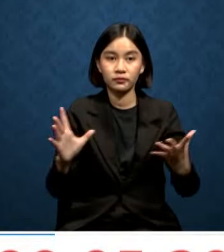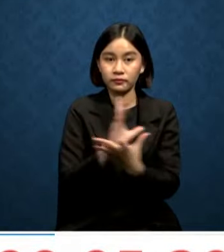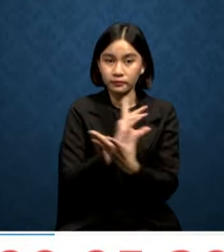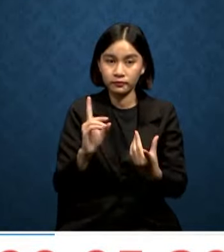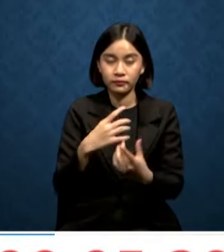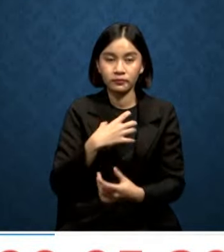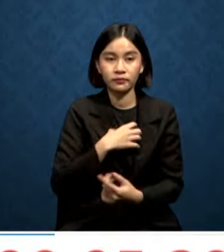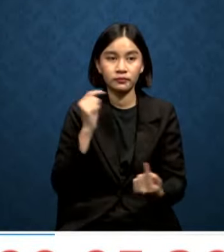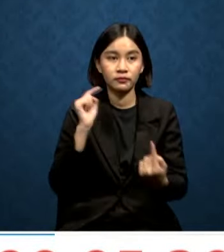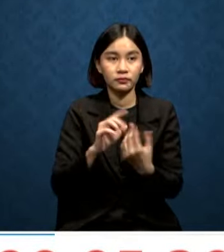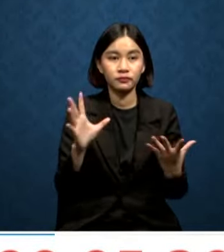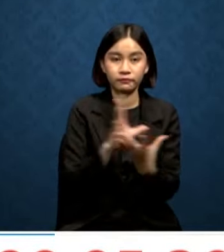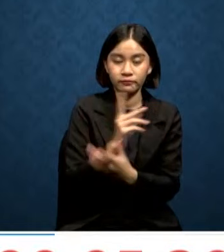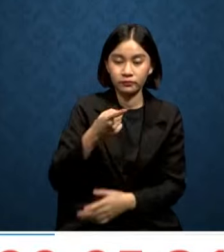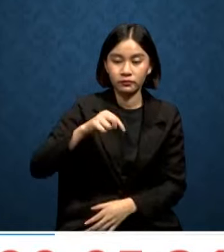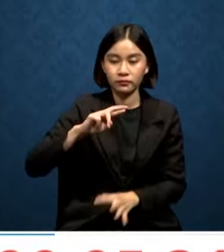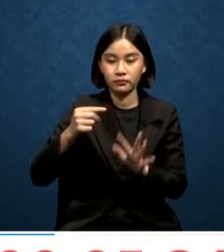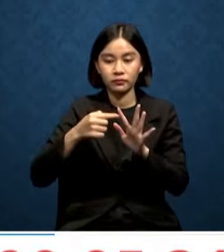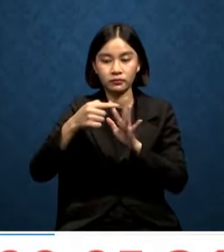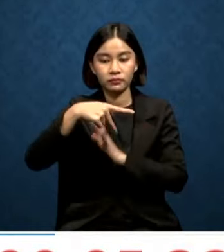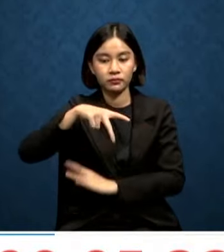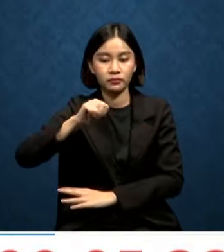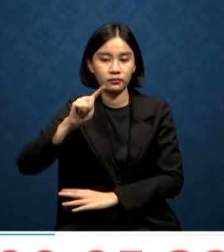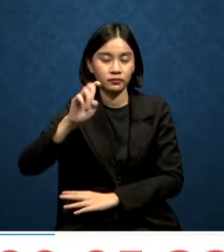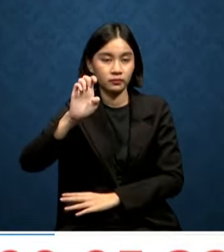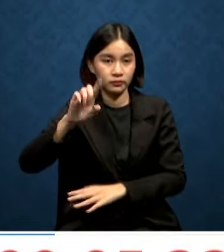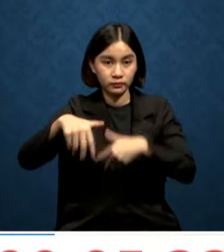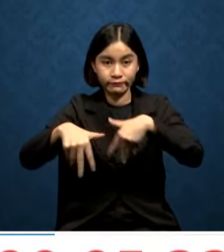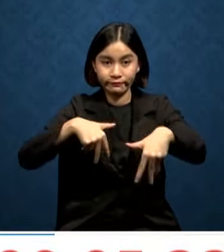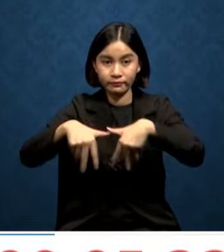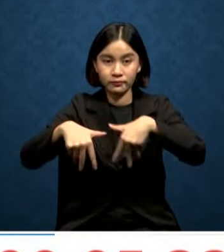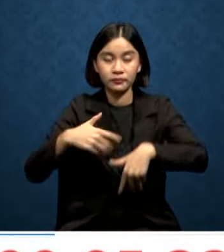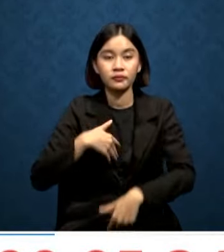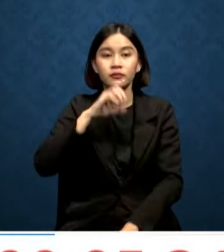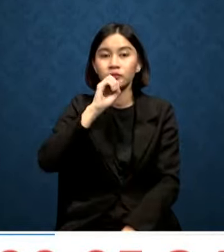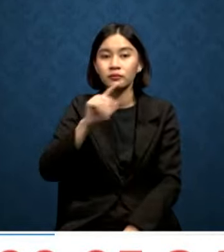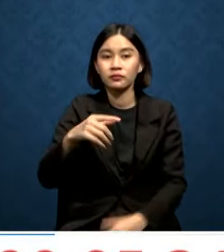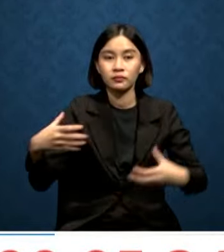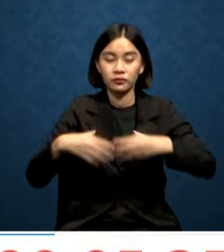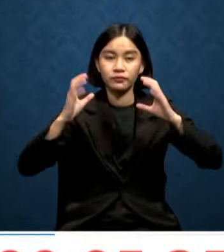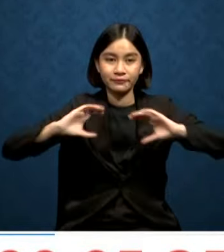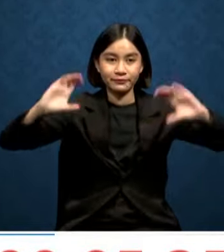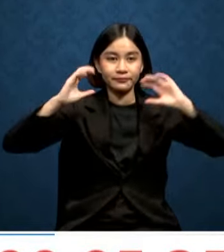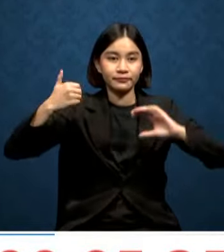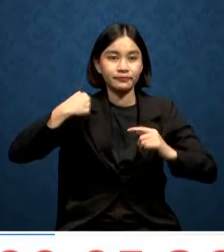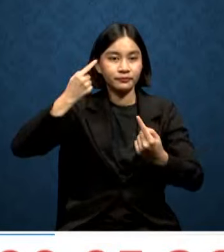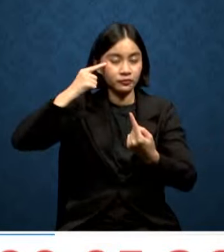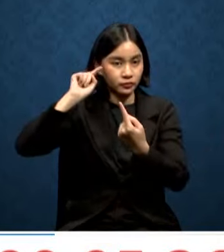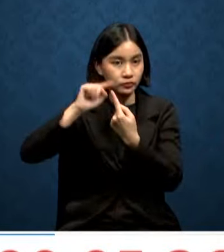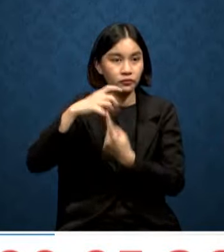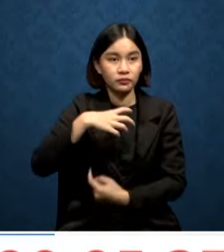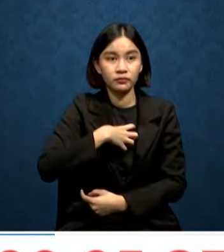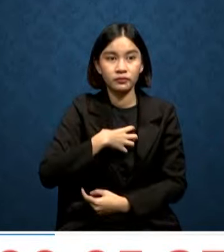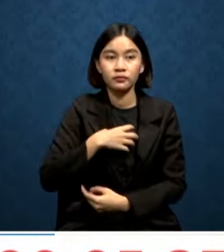ให้เน้นในเรื่องของประเพณีวัฒนธรรมท้องถิ่นนะครับซึ่งต้องยืนยันครับว่ารัฐบาลเนี่ยมีจุดมุ่งหมายที่จะนำ